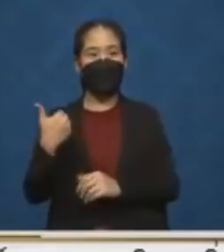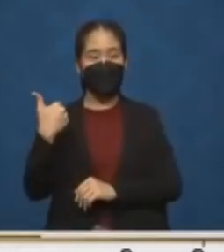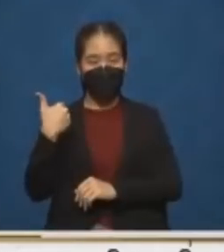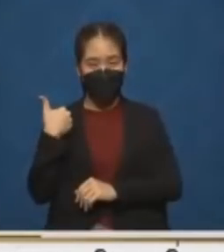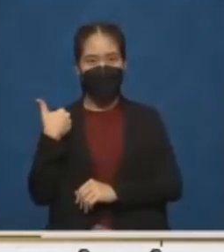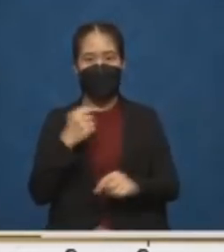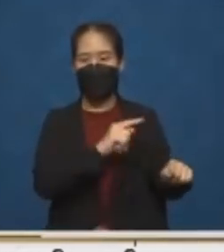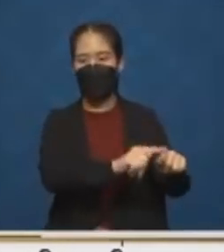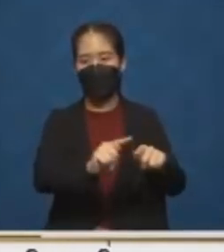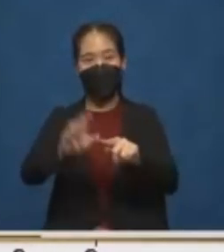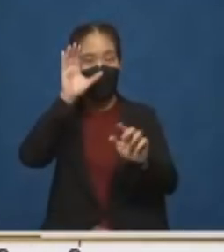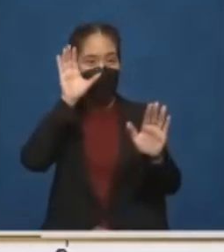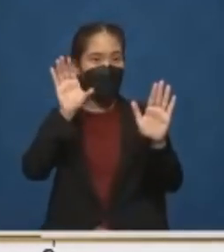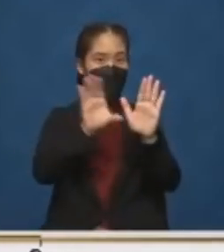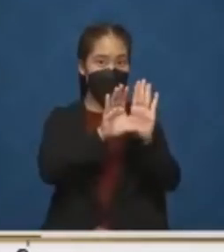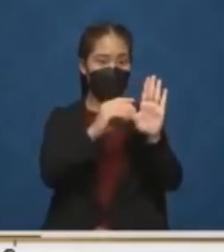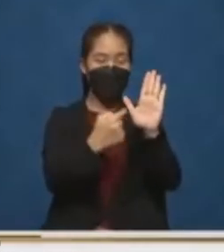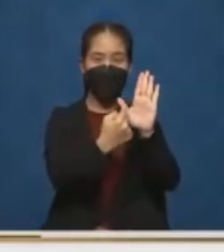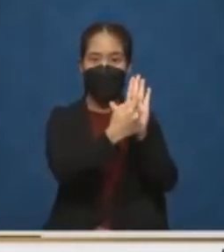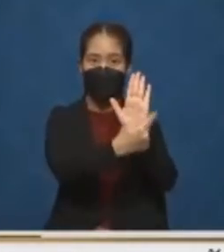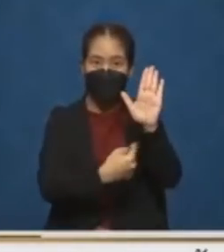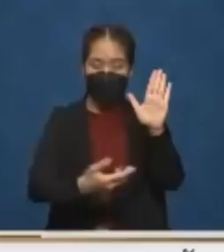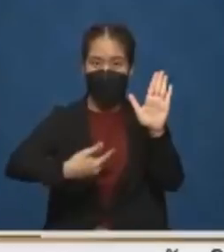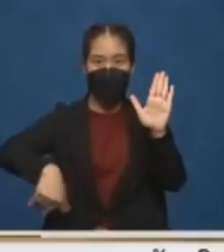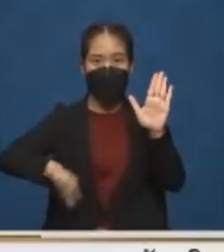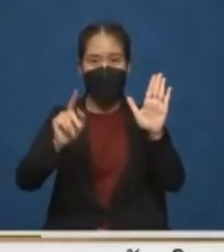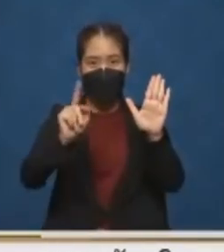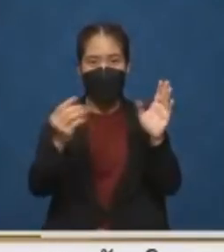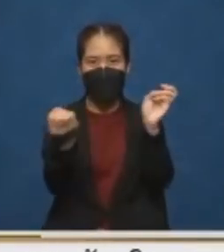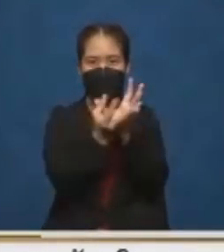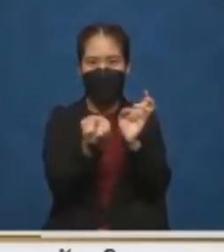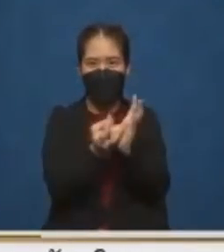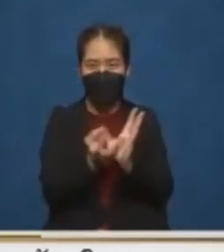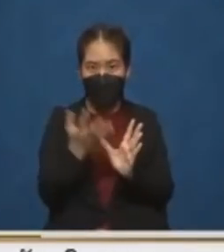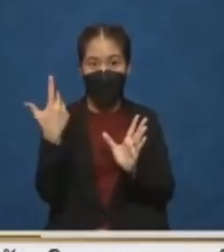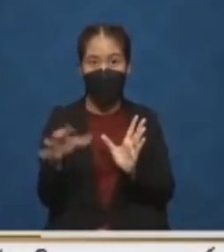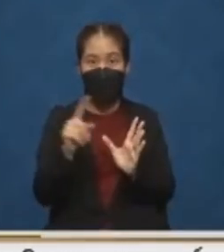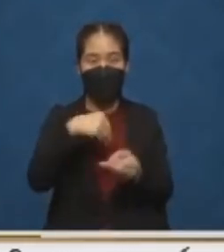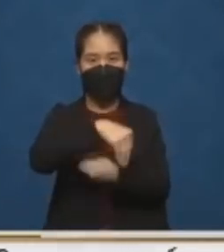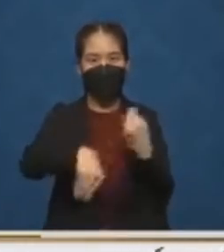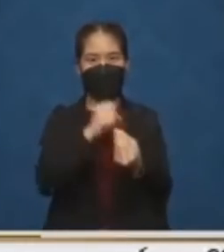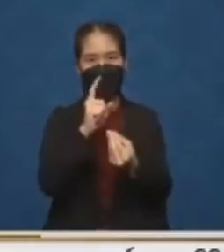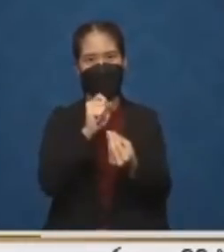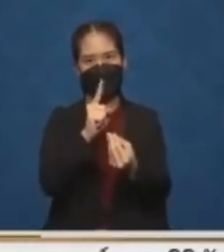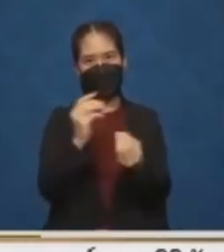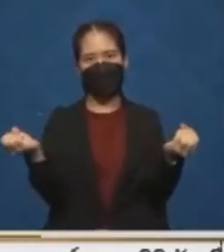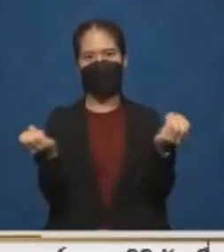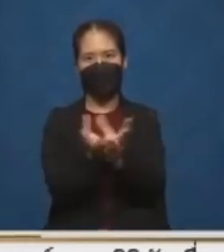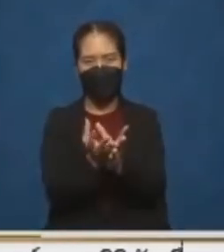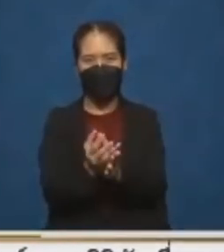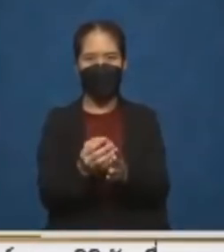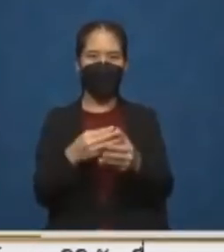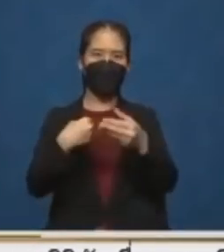อย่างเกิดจากความลมเหล็วสิงที่ตามมาก็คอความเสียหายต่ระบบเศษฐกิจการเยีวยาไ้การเหียวแล